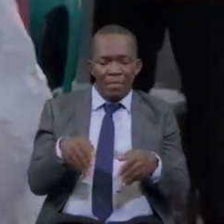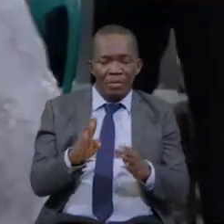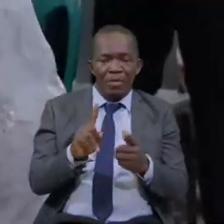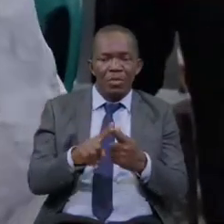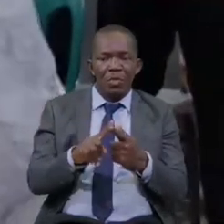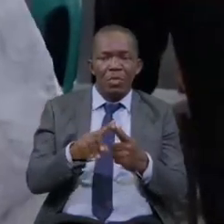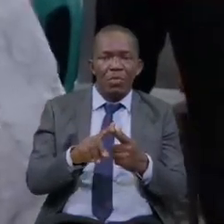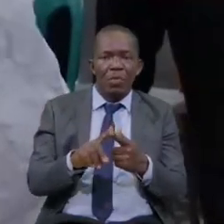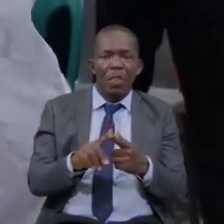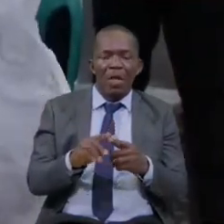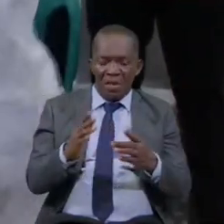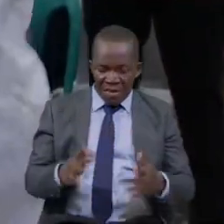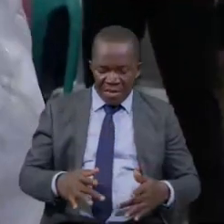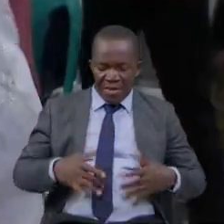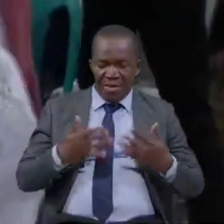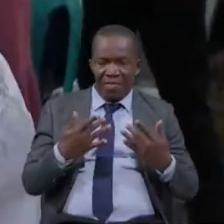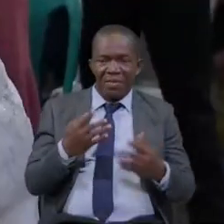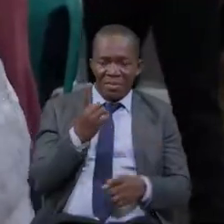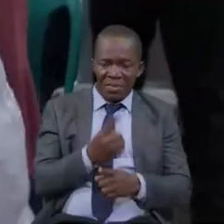de vivre tel qu'il a vécu,